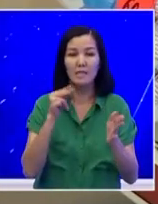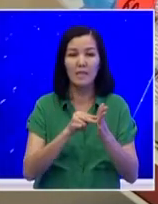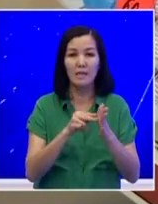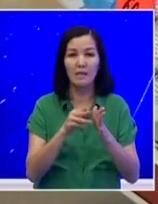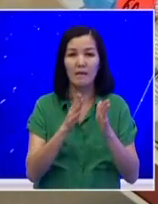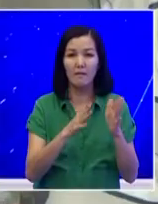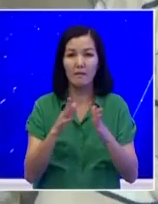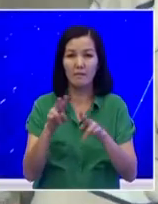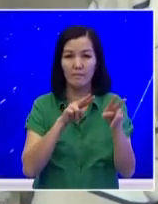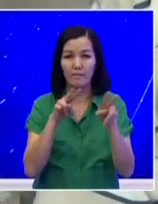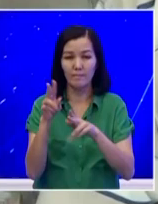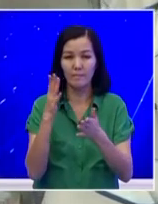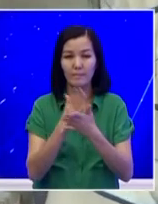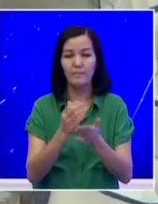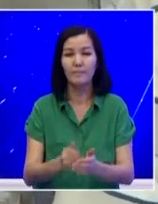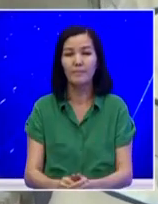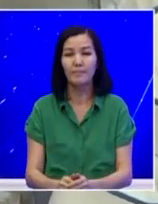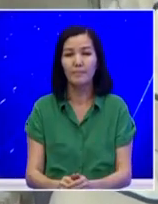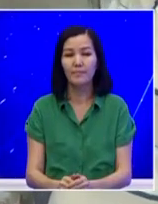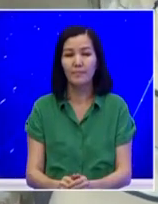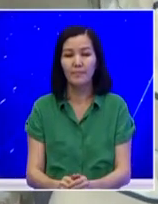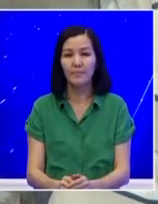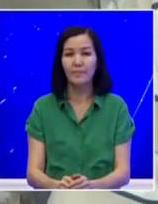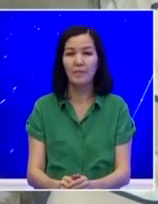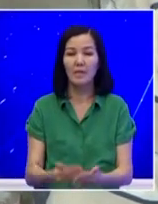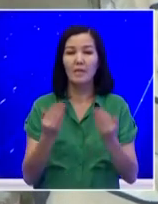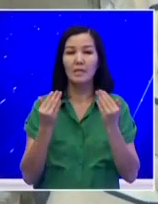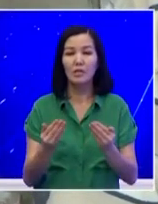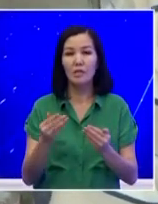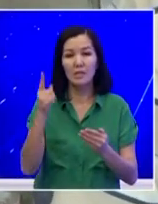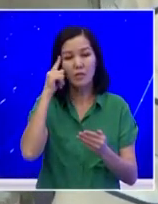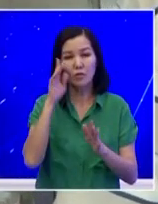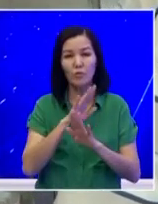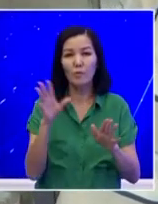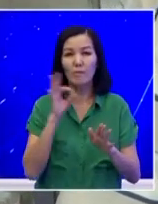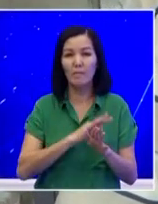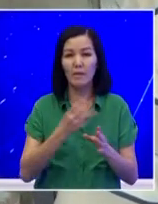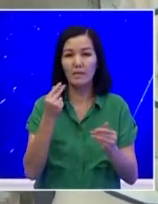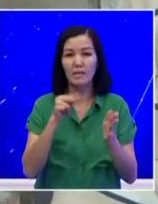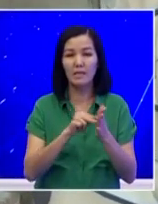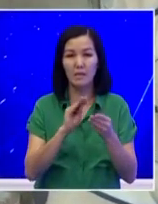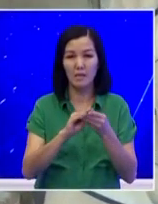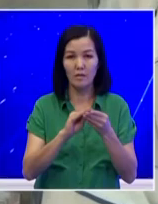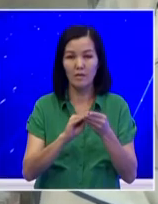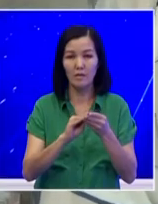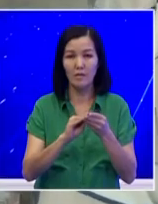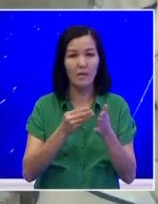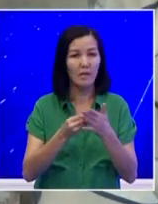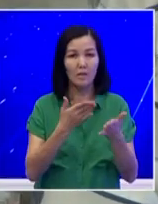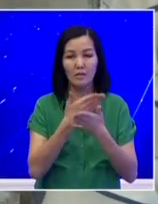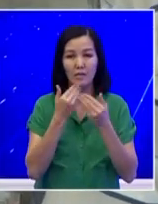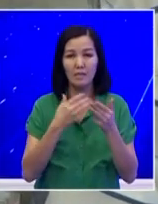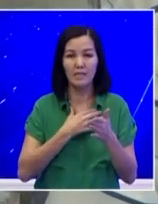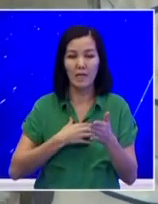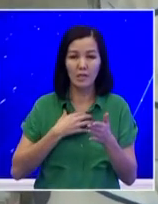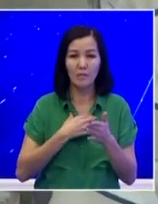питания ведется. Мы сейчас не думаем о прибыли. Цены стараемся держать на одном уровне. На социально